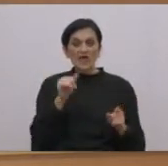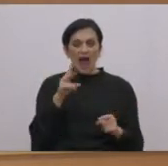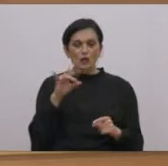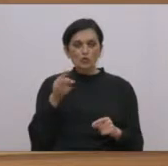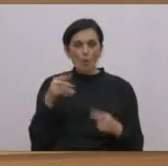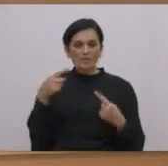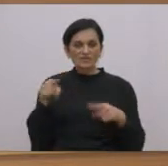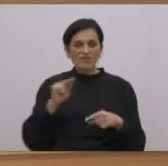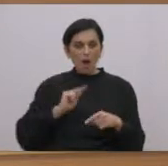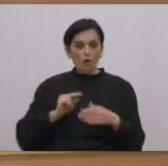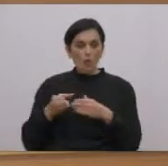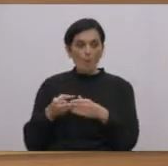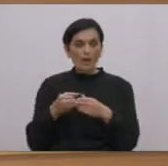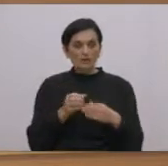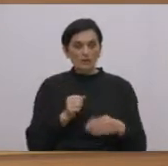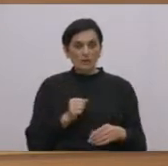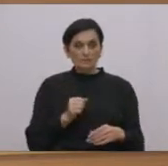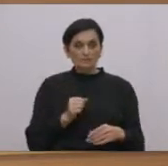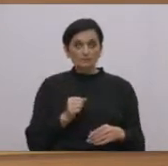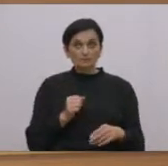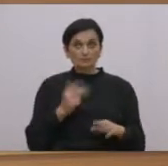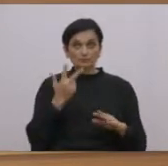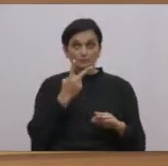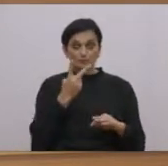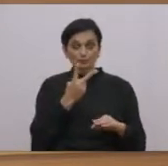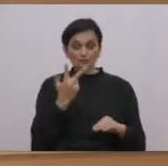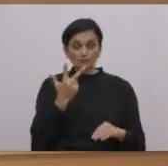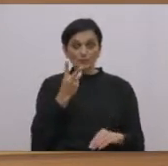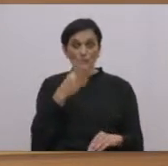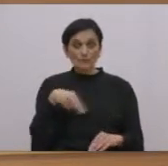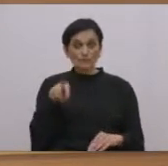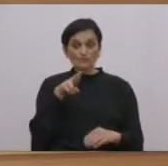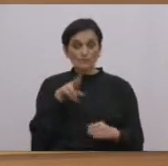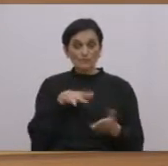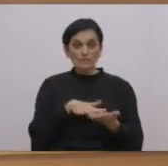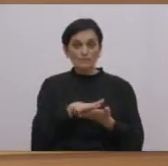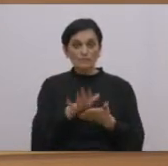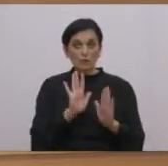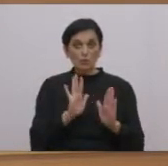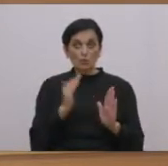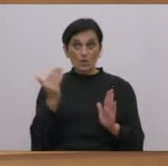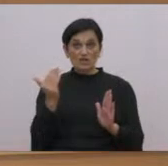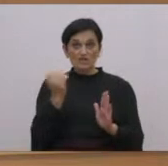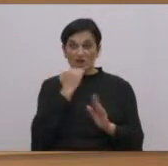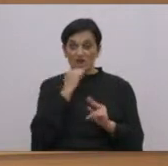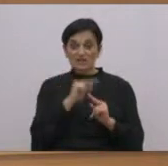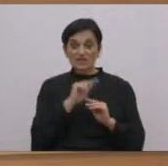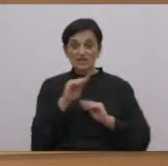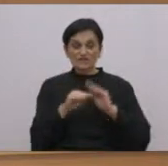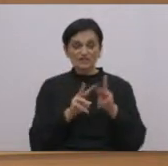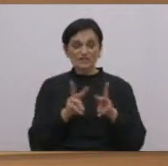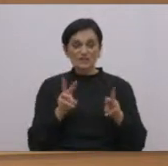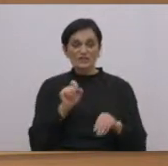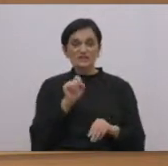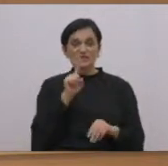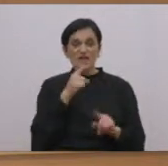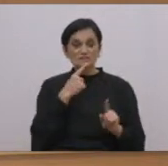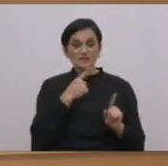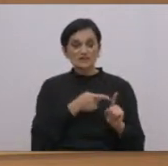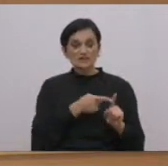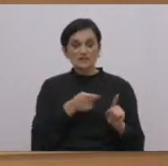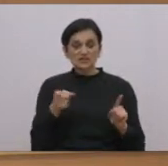სხვა კომპანიებმა. 23 მილიარდი დახარჯა მხოლოდ თქვენმა ინფრასტრუქტურის სამინისტრომ 11 წლის